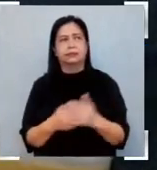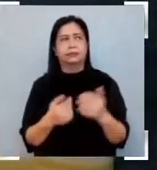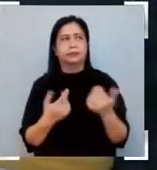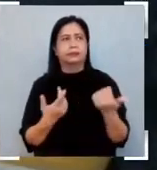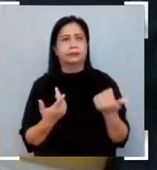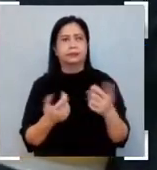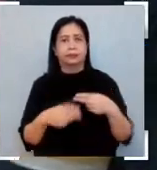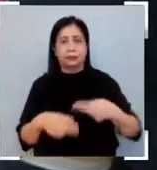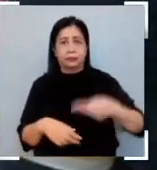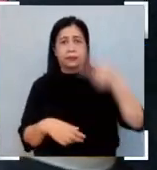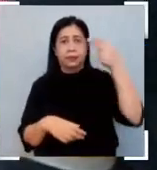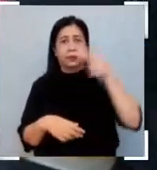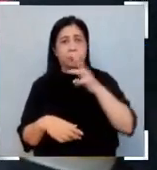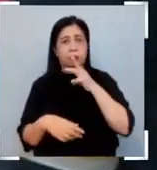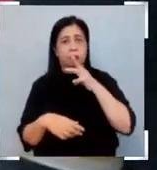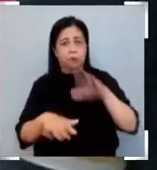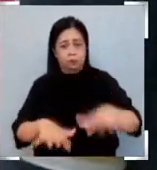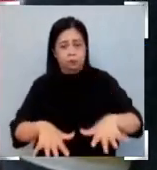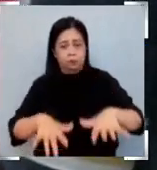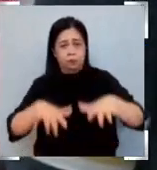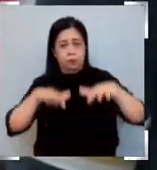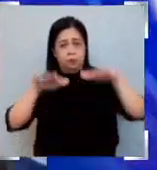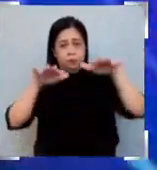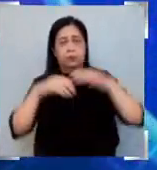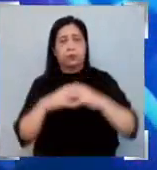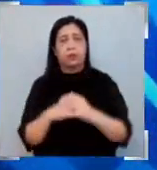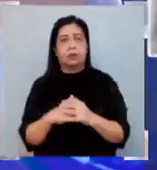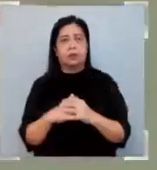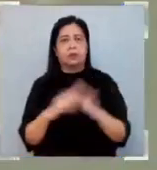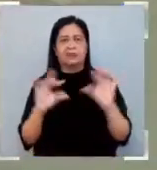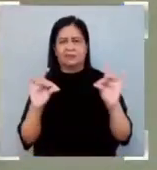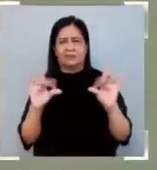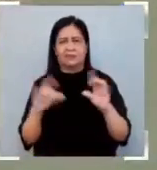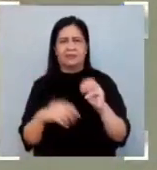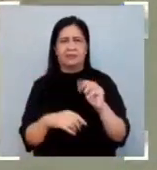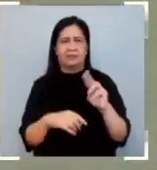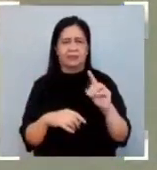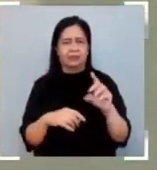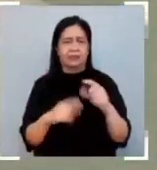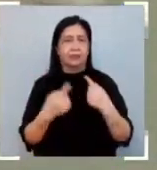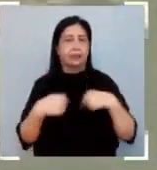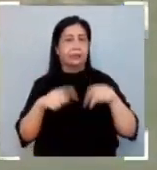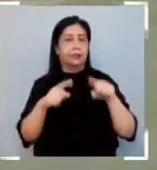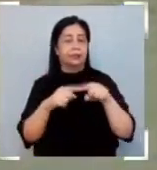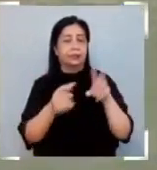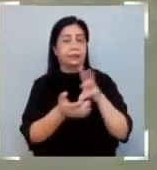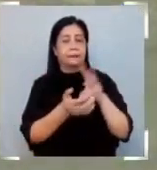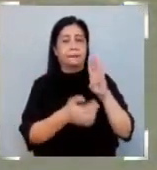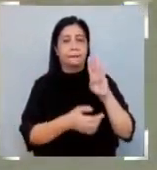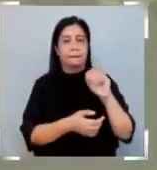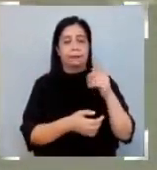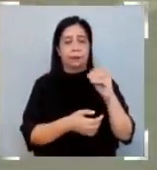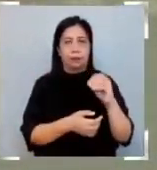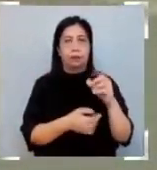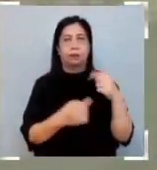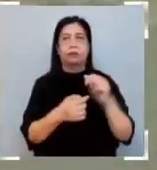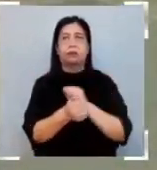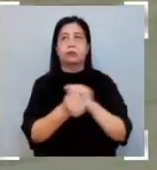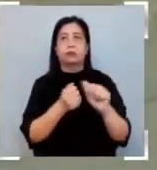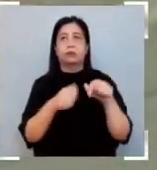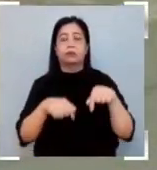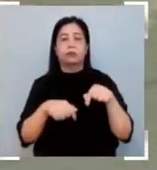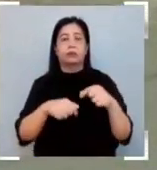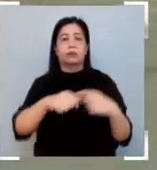yung tubig, maputik din po. Papunta sa bayan ng Bagao ay dito dumadaan sa tulay na ito ang